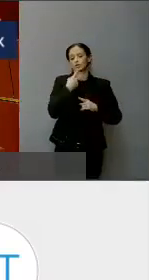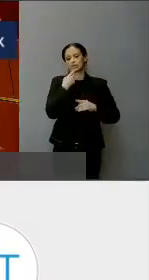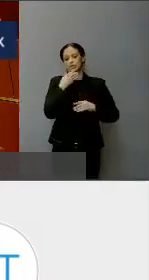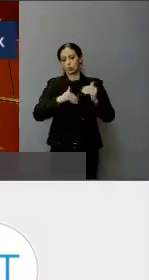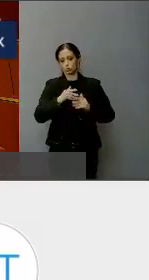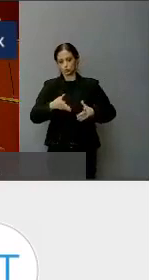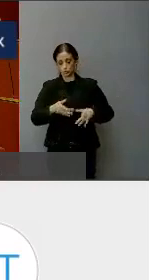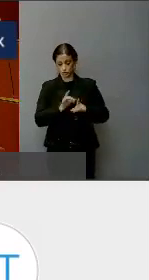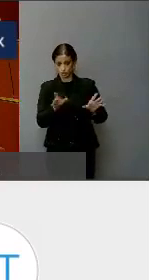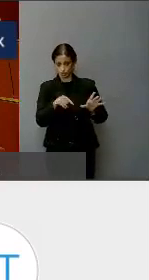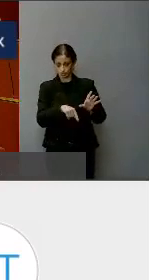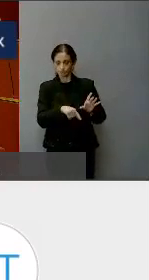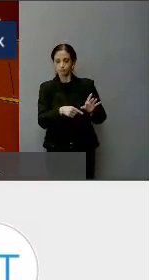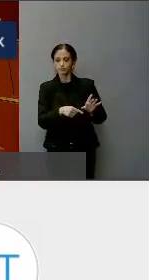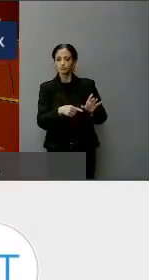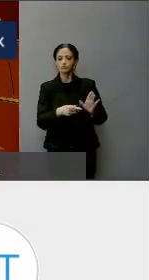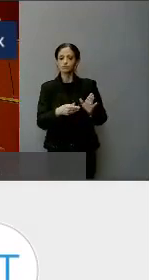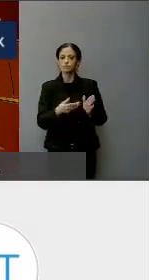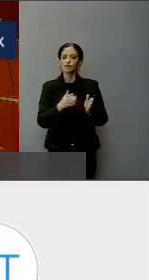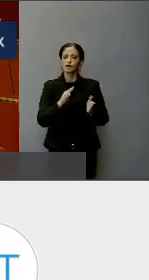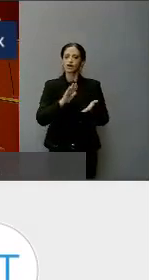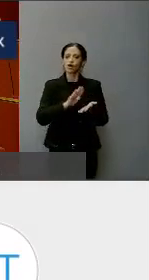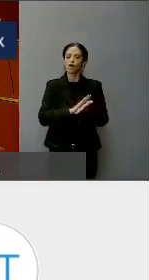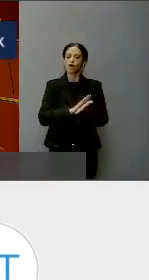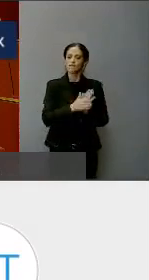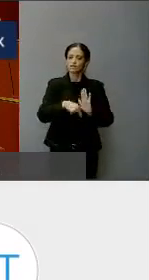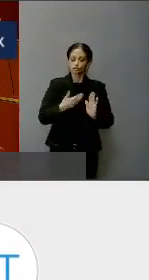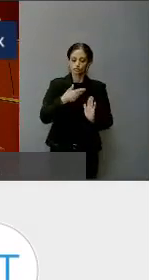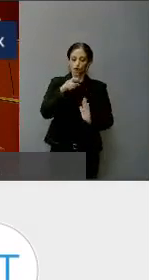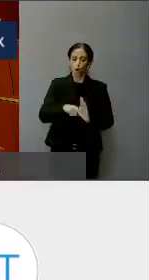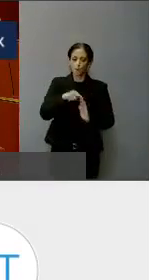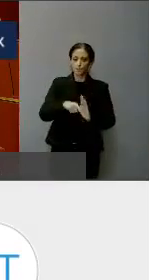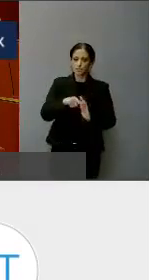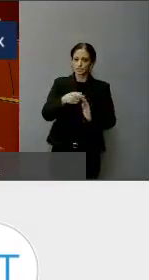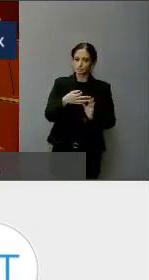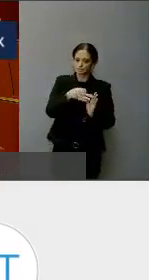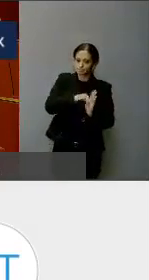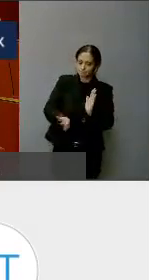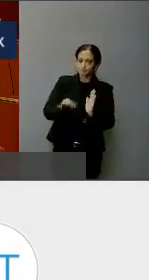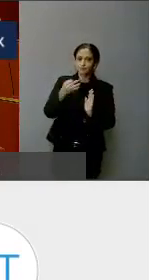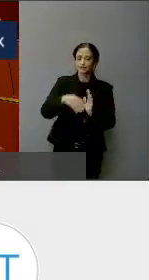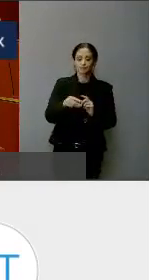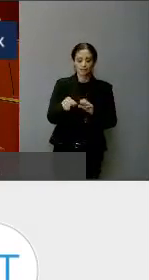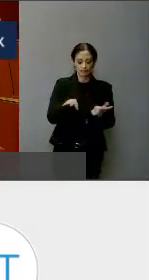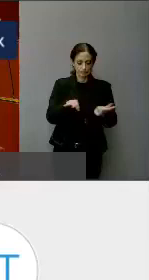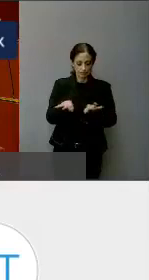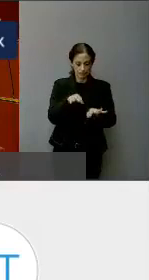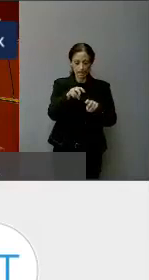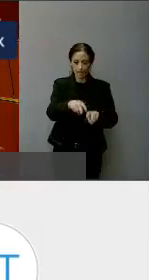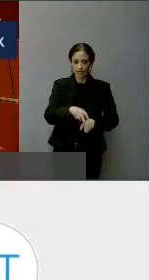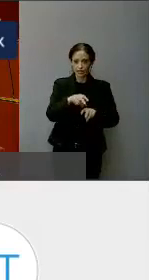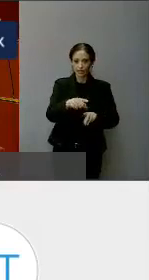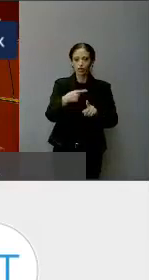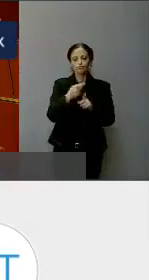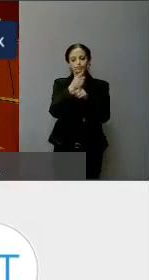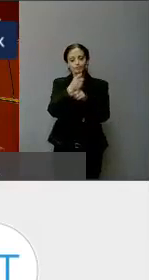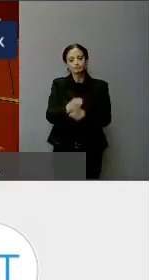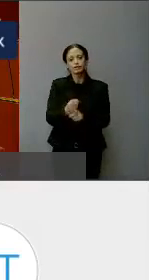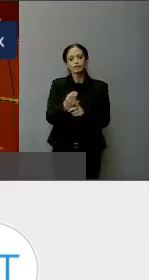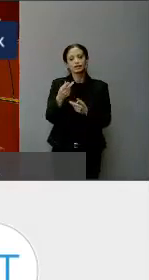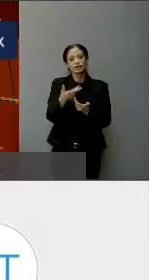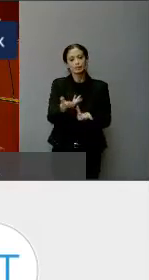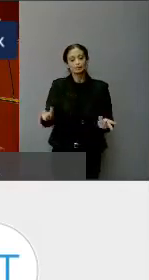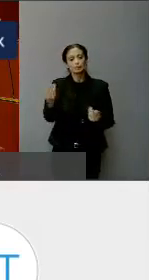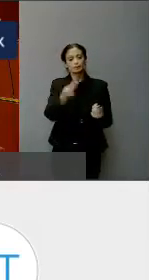nelle convenzioni ci siano obblighi precisi relativi alla conduzione dell'attività agricola secondo piani abraham agronomici particolareggiati e